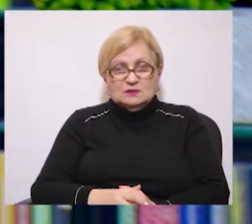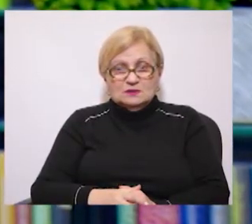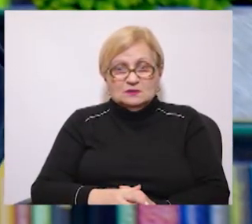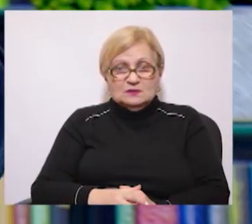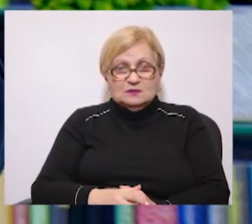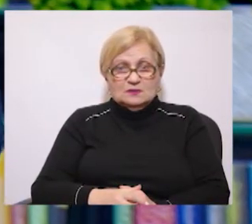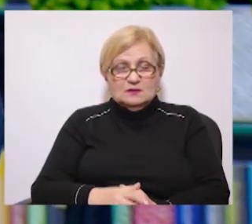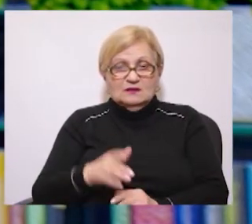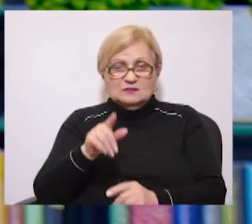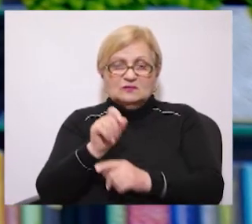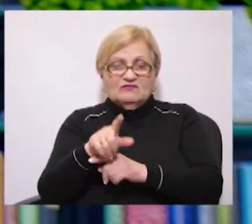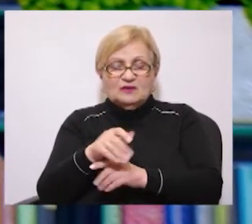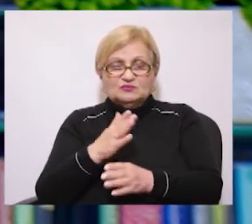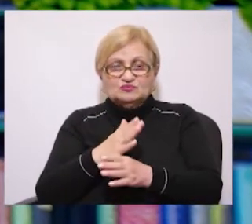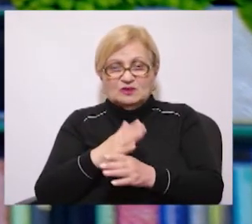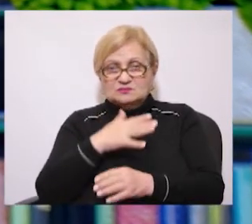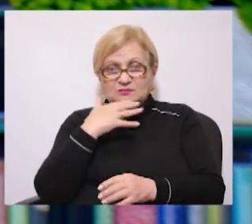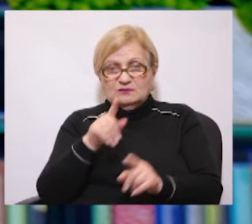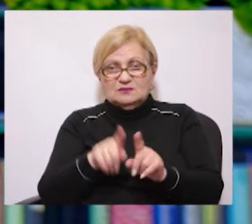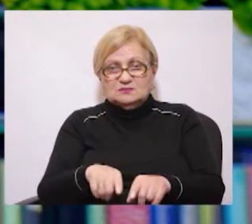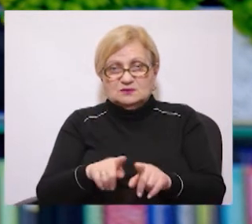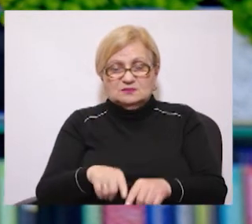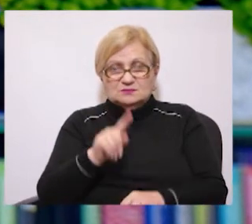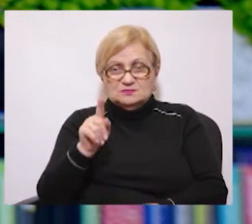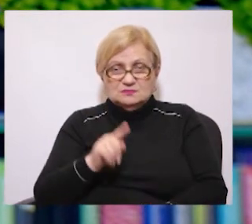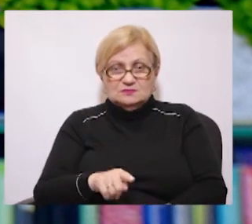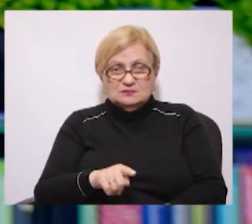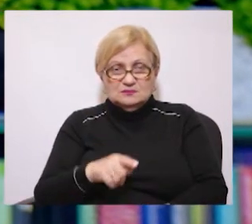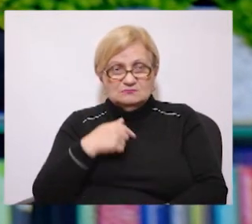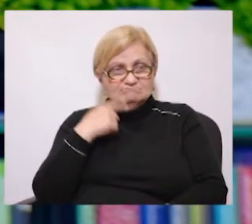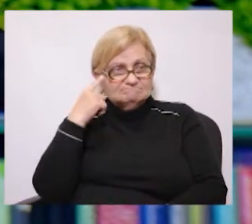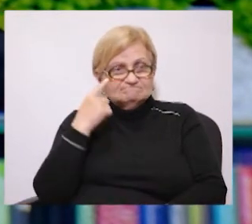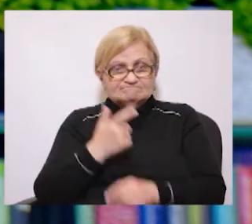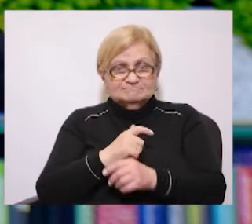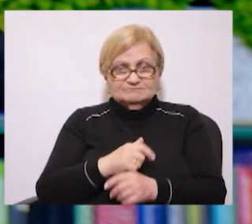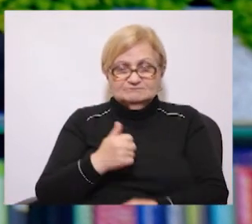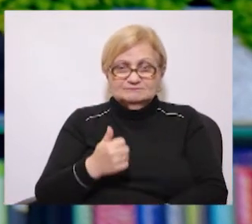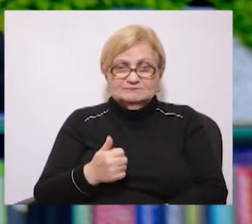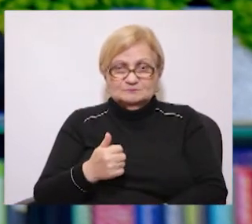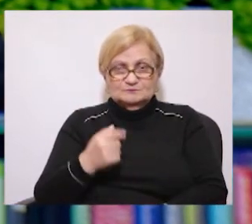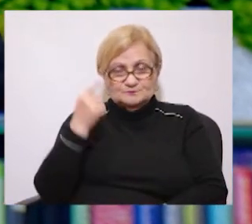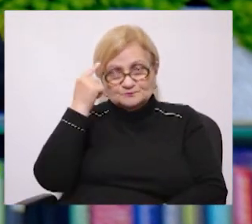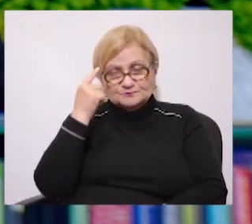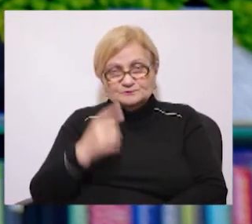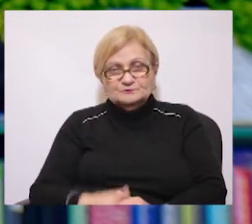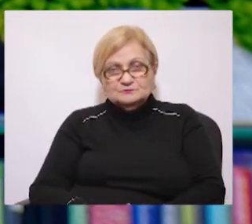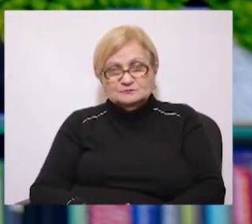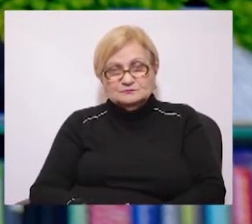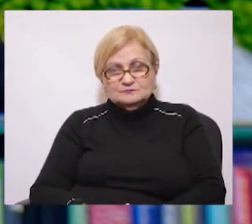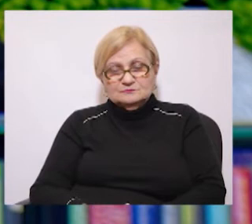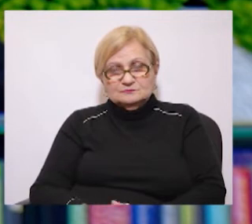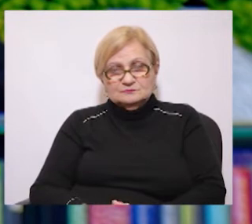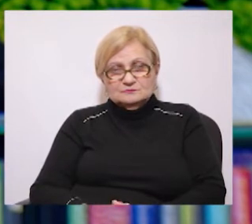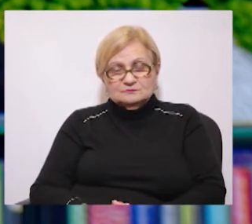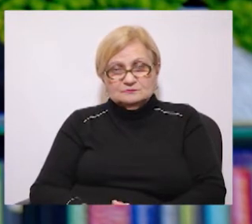არის დავალებებში ხოლმე, რომელიც არის ძალიან ფიქრობ კარგი საფიქრალი.